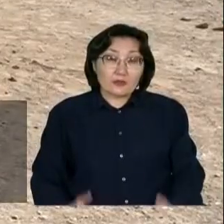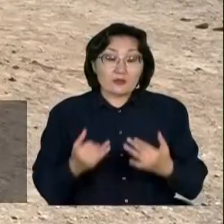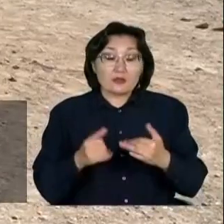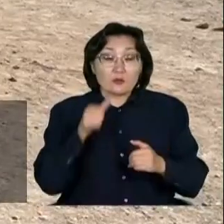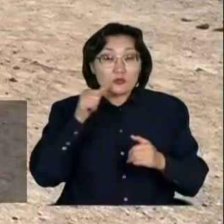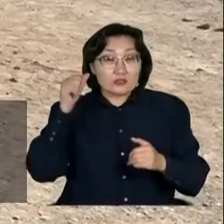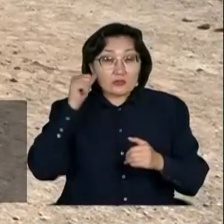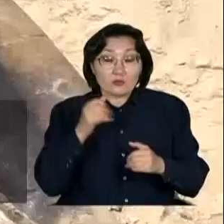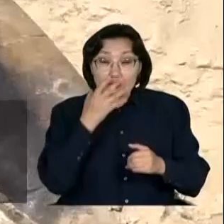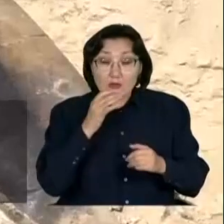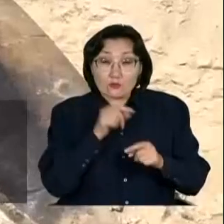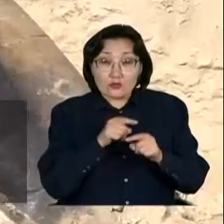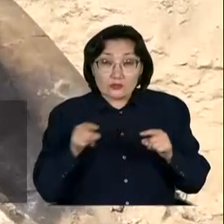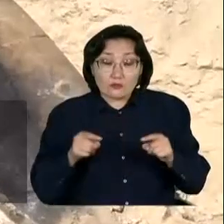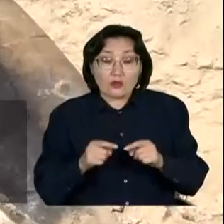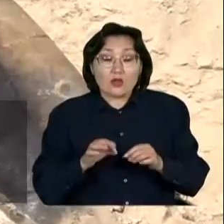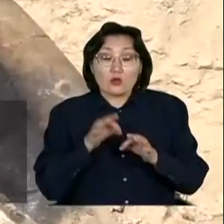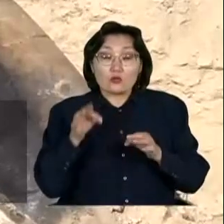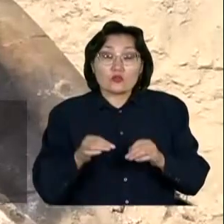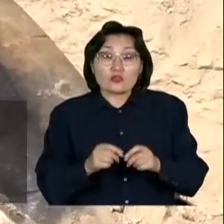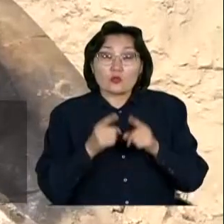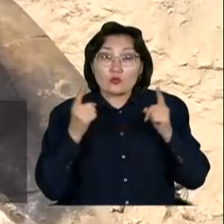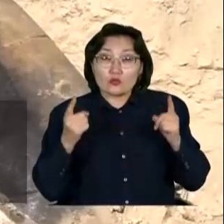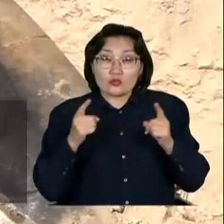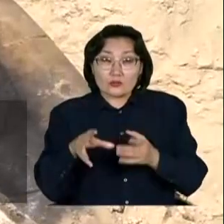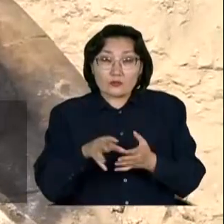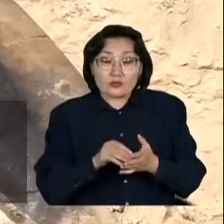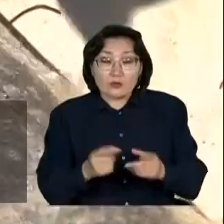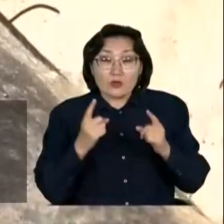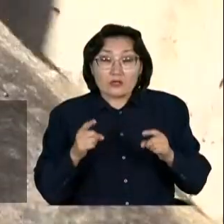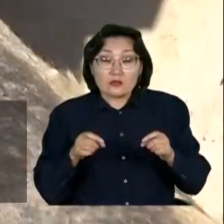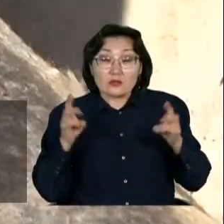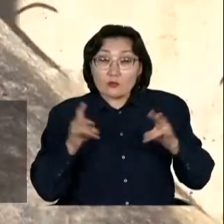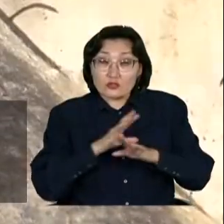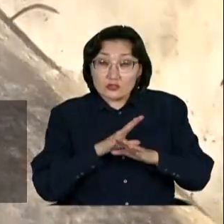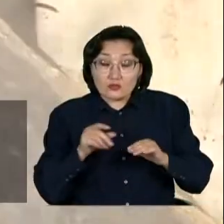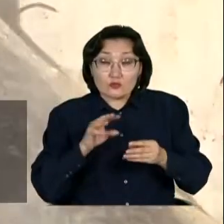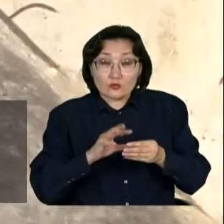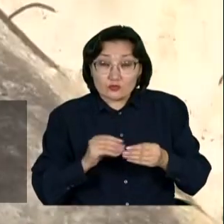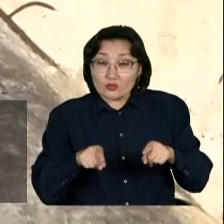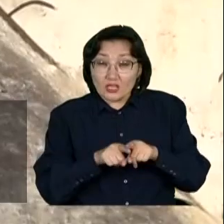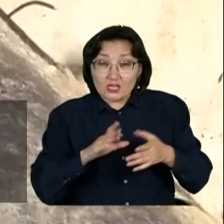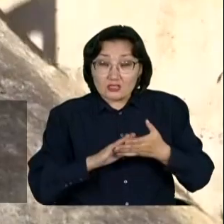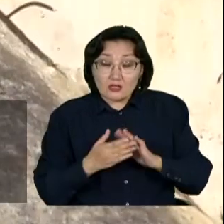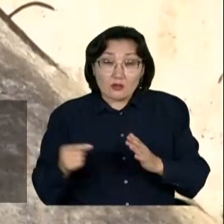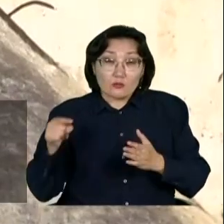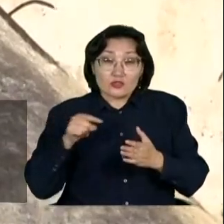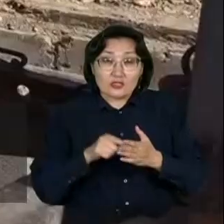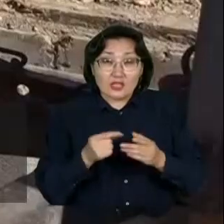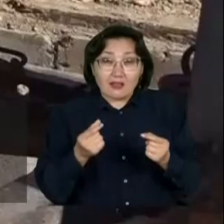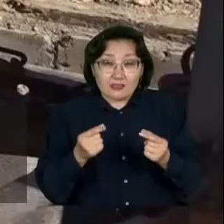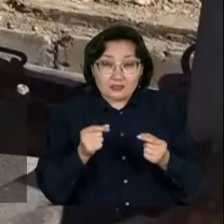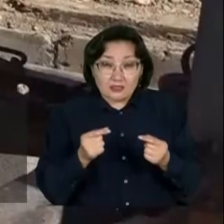Былтырғы жылу маусымы өңір үшін үлкен сабақ болды. Екібастұздағыдай үлкен апат болмағанымен сол күйге жетуге ақтаулықтардың сәл-ақ